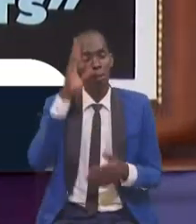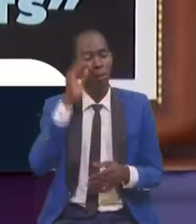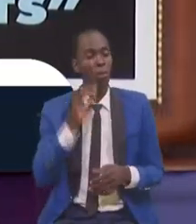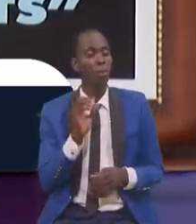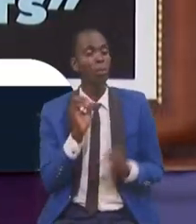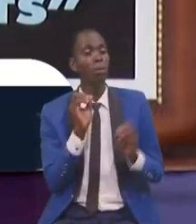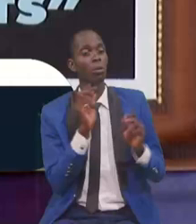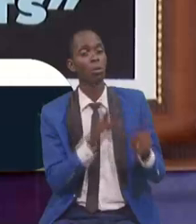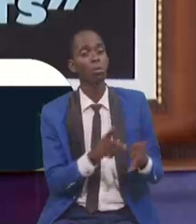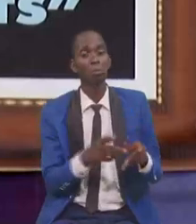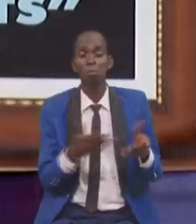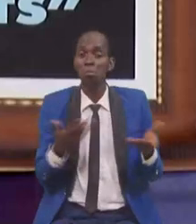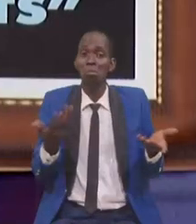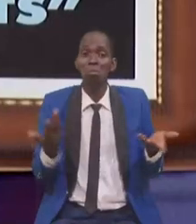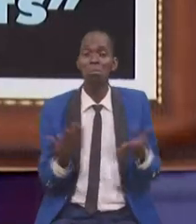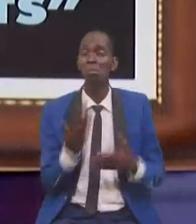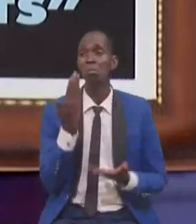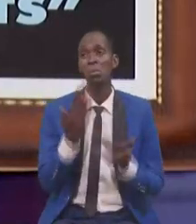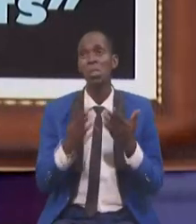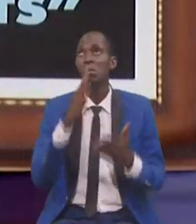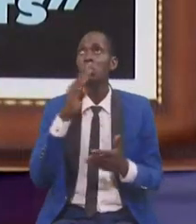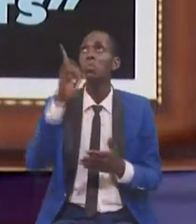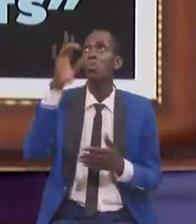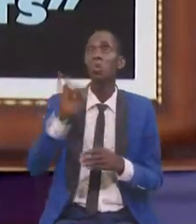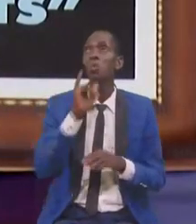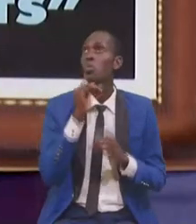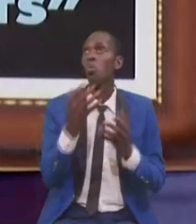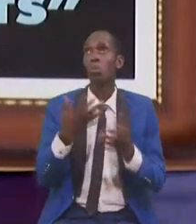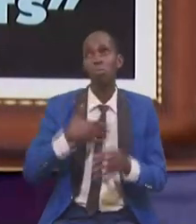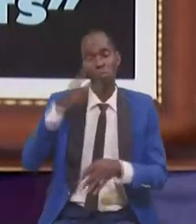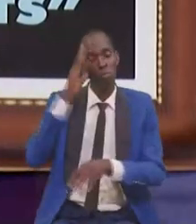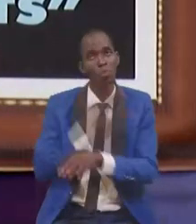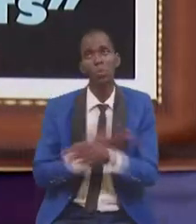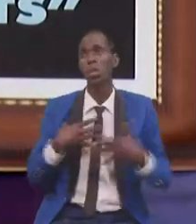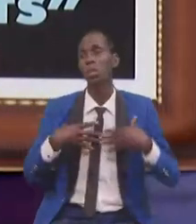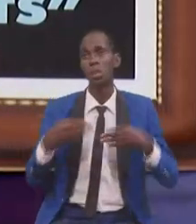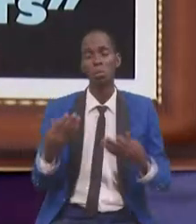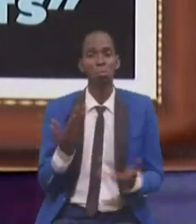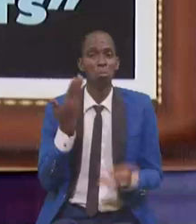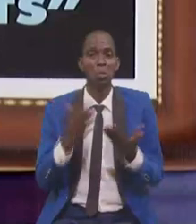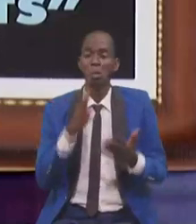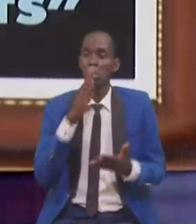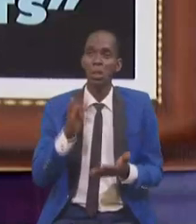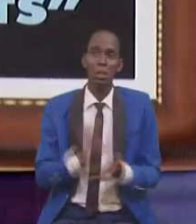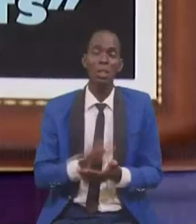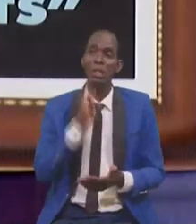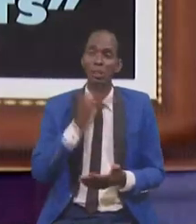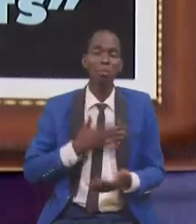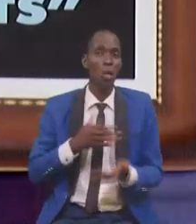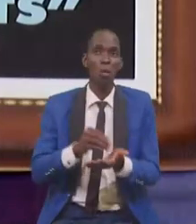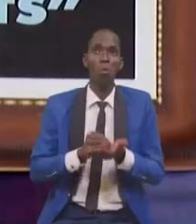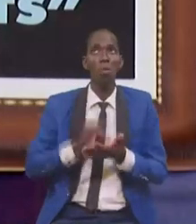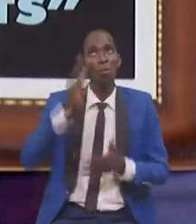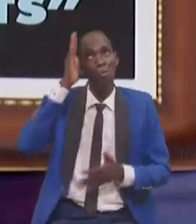d'accord, je rentre chez moi. Peut-être ce n'est pas la volonté de Dieu. Peut-être c'est mon destin. Peut-être c'est ce que Dieu veut pour